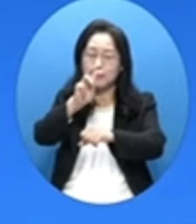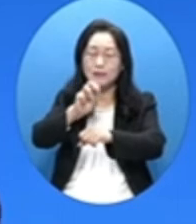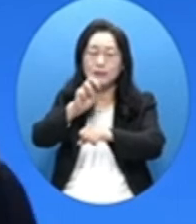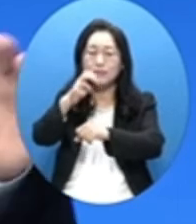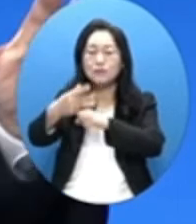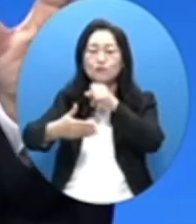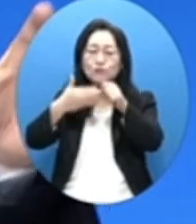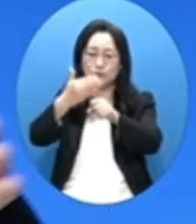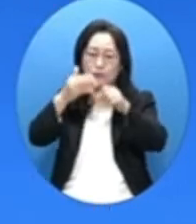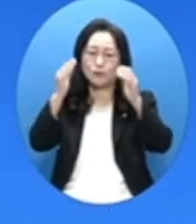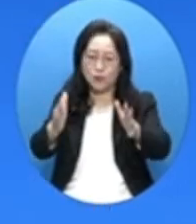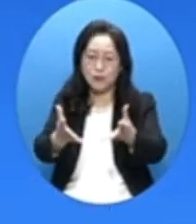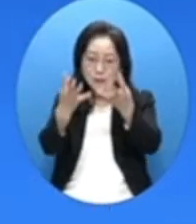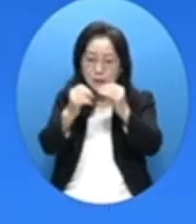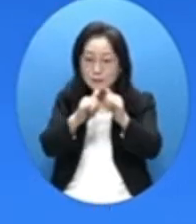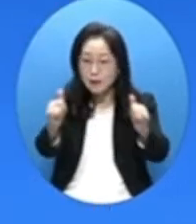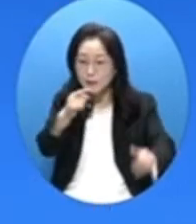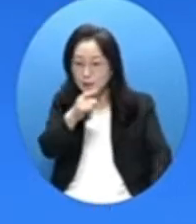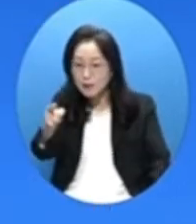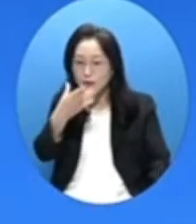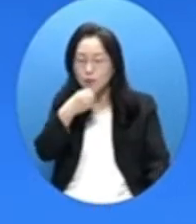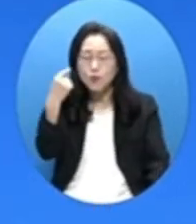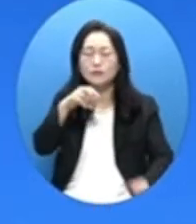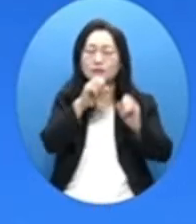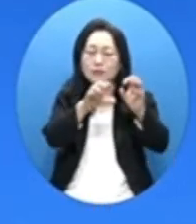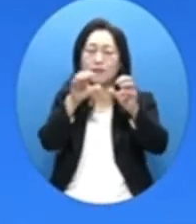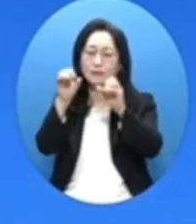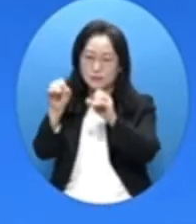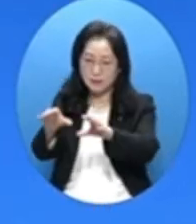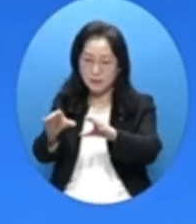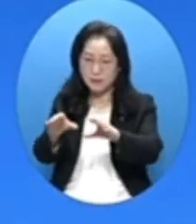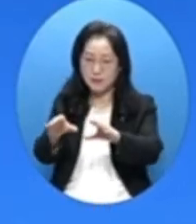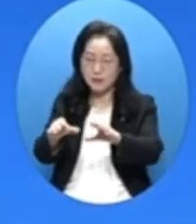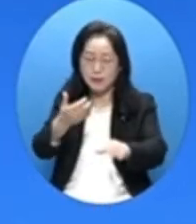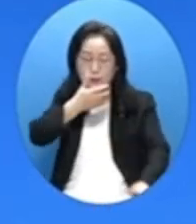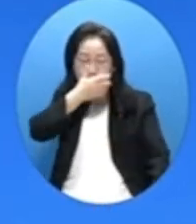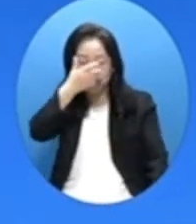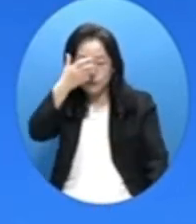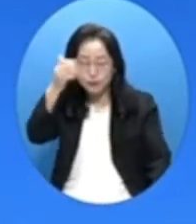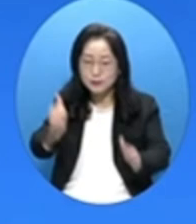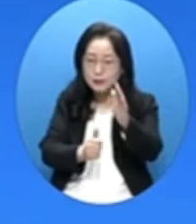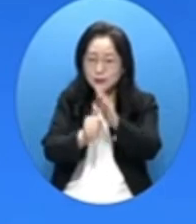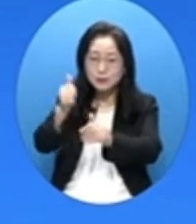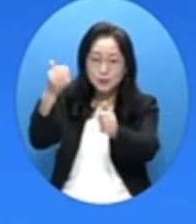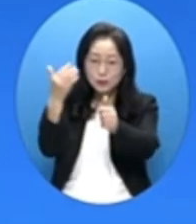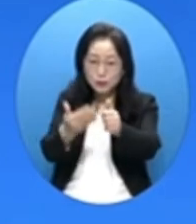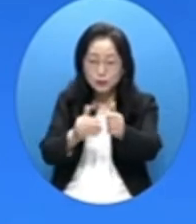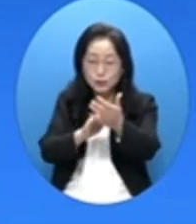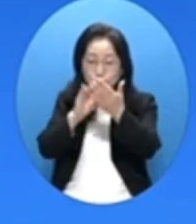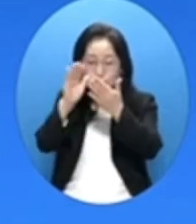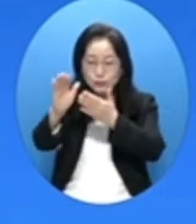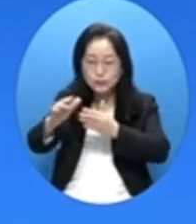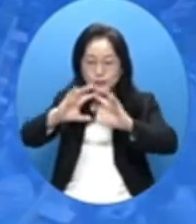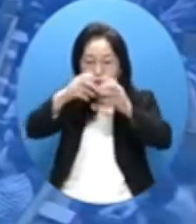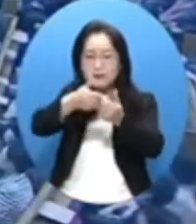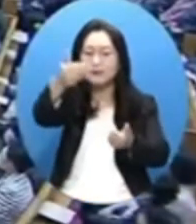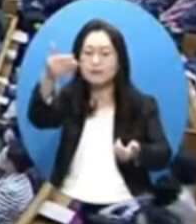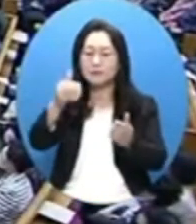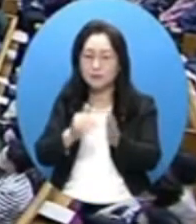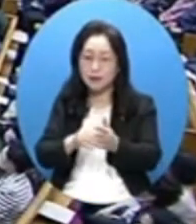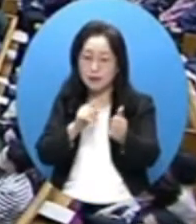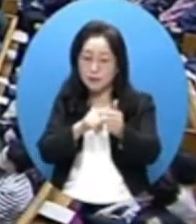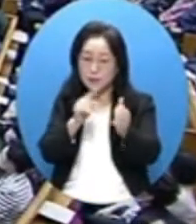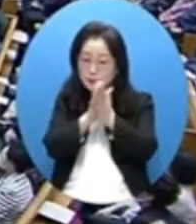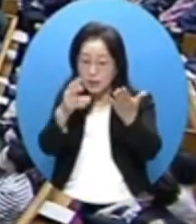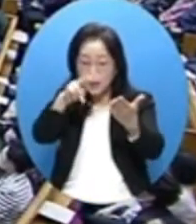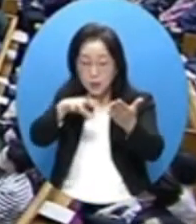많은 사람들에게 복음을 전하고 저들의 삶의 꿈과 희망을 주고 그리고 주님 앞에 갔습니다 그의 책이 이와 같은